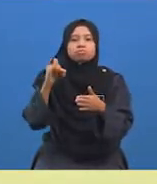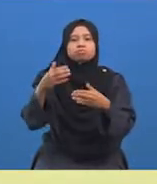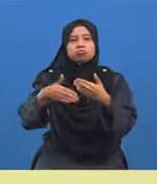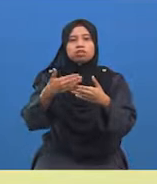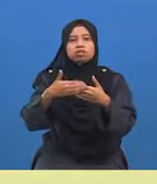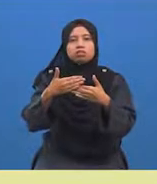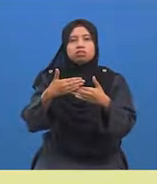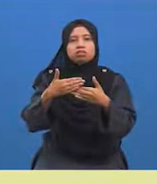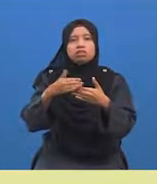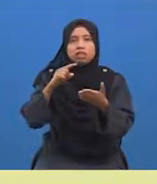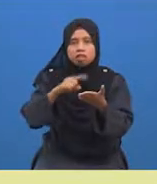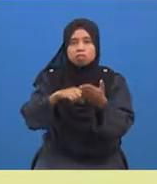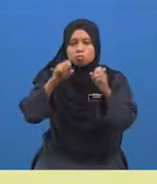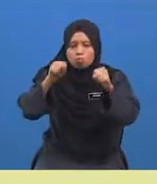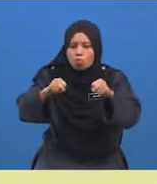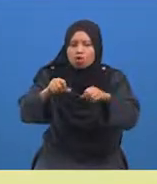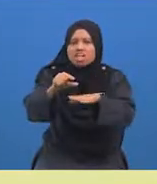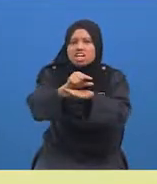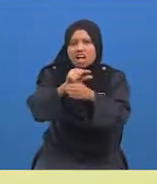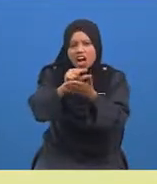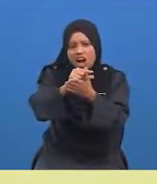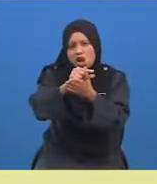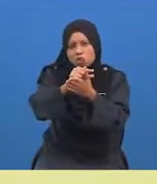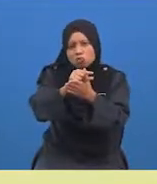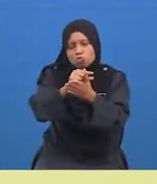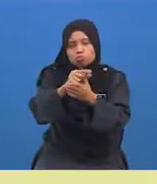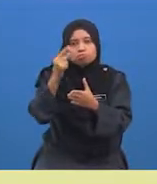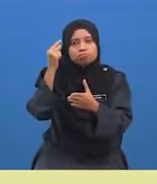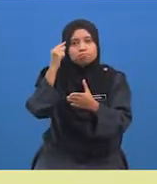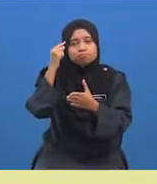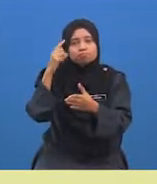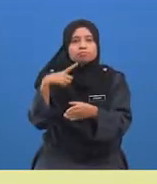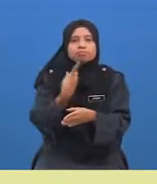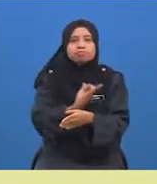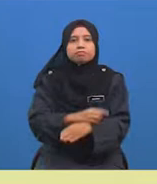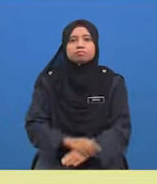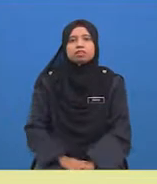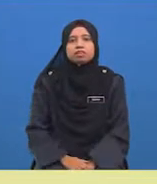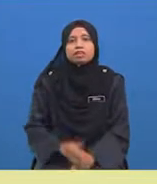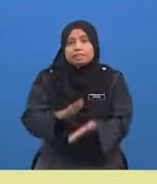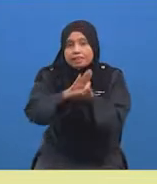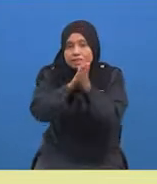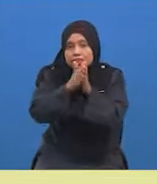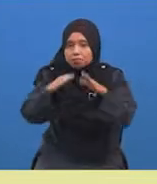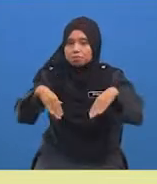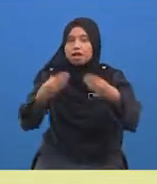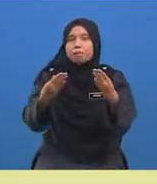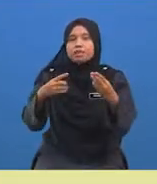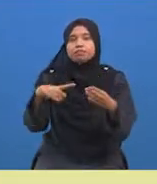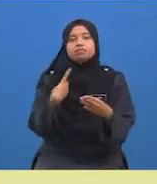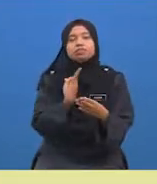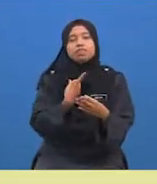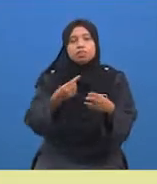Situasi sebegini boleh mengganggu fizikal dan psikologi individu. Jadi, bagaimanakah